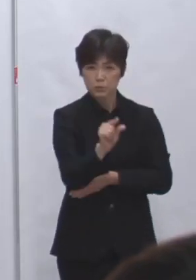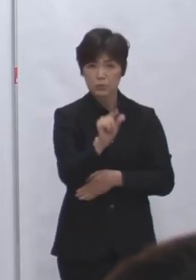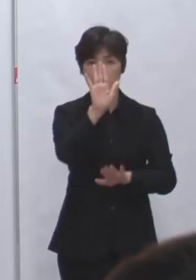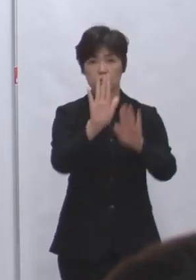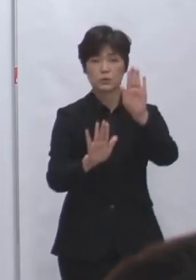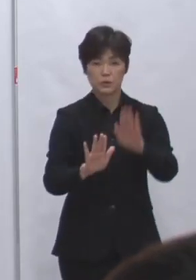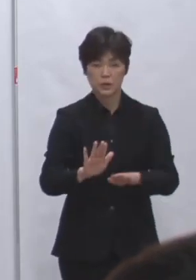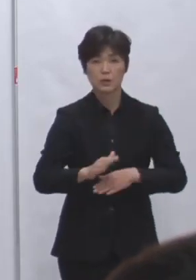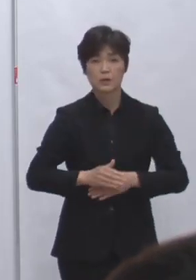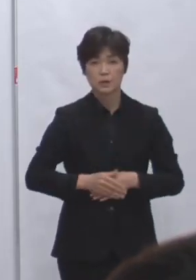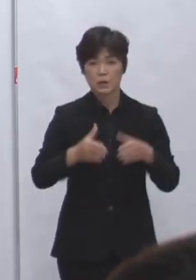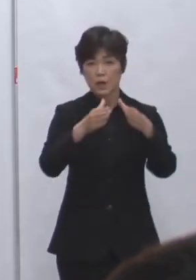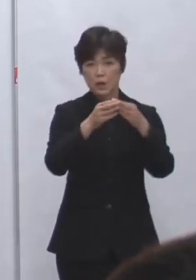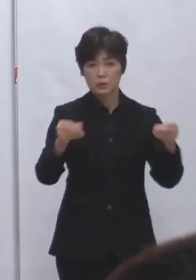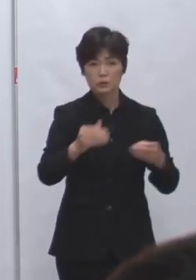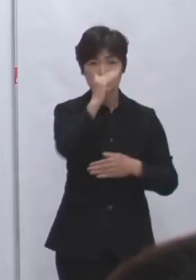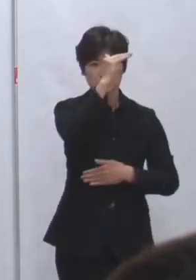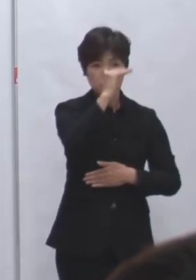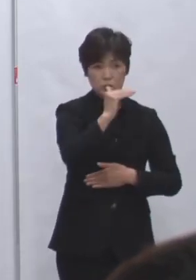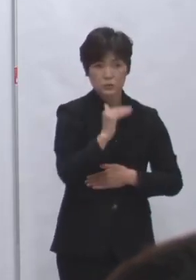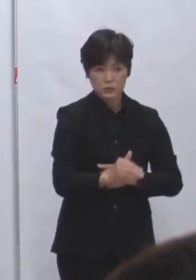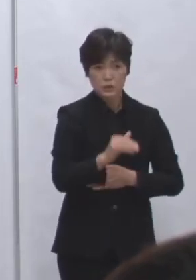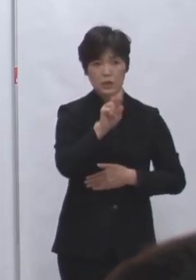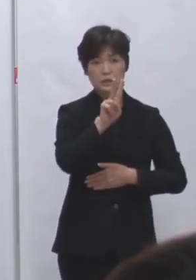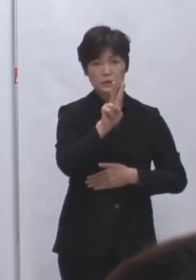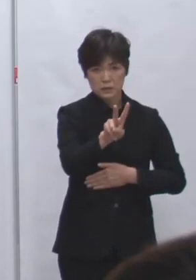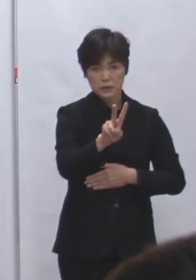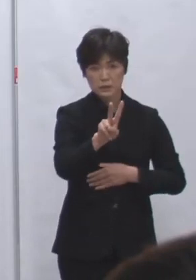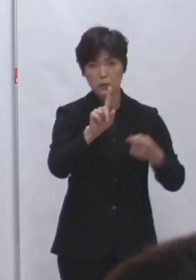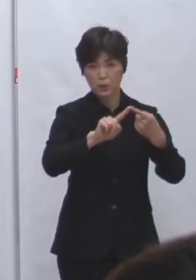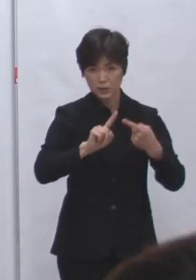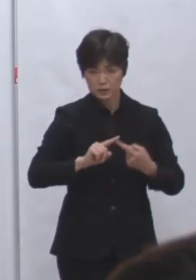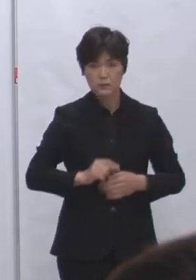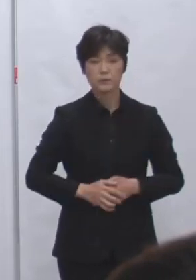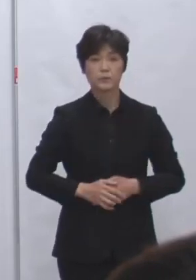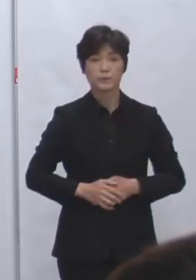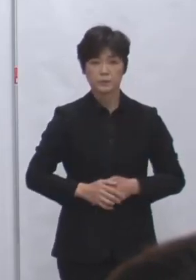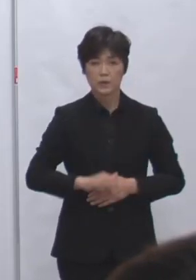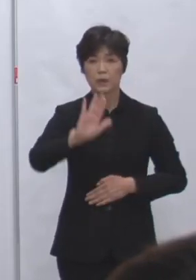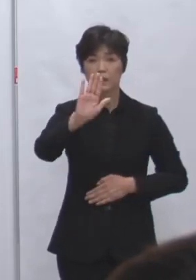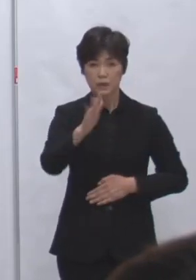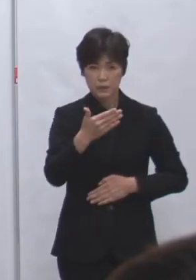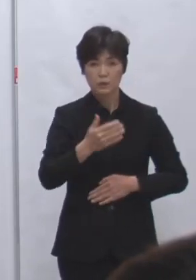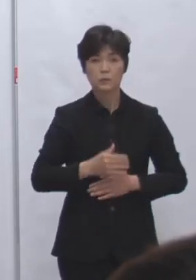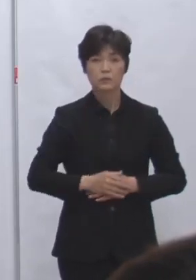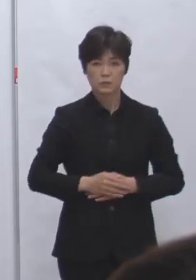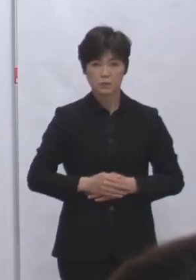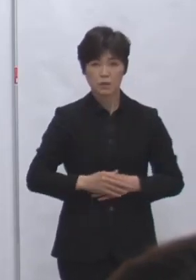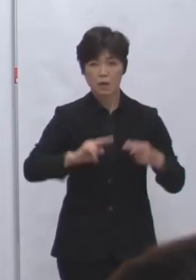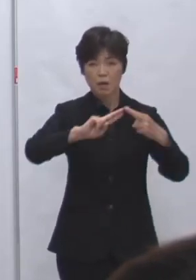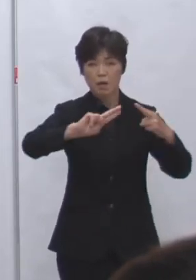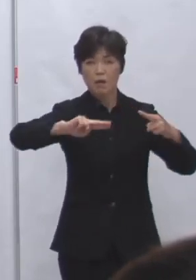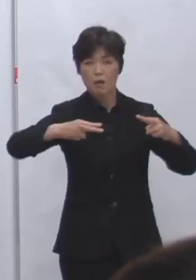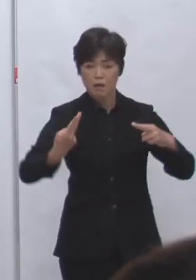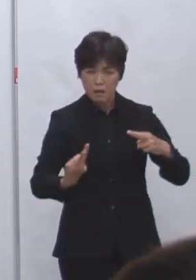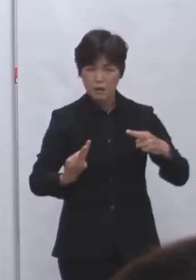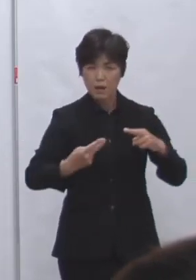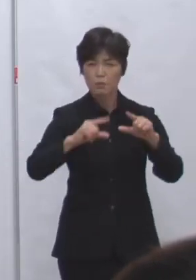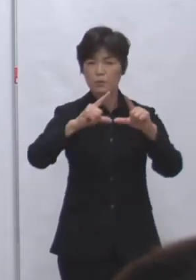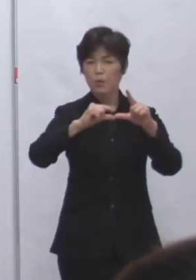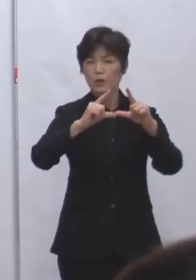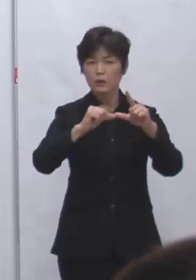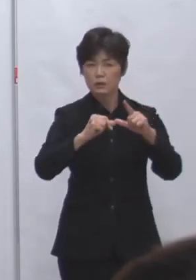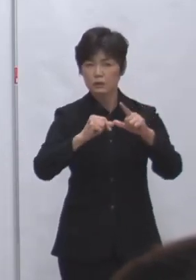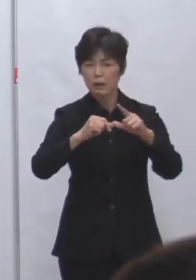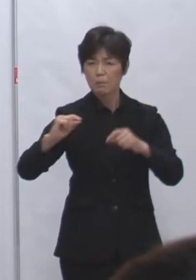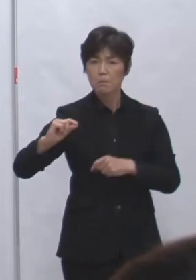。国のステージではステージの2に相当いたします。しかしながら変異株の感染割合が急速